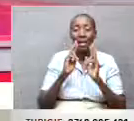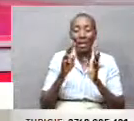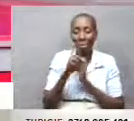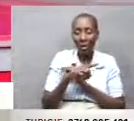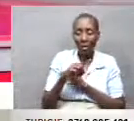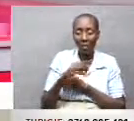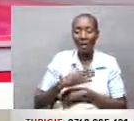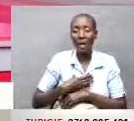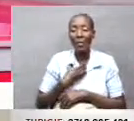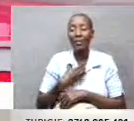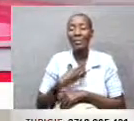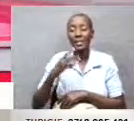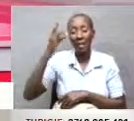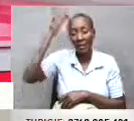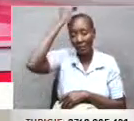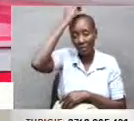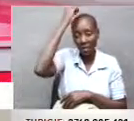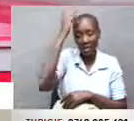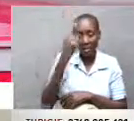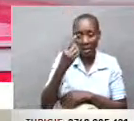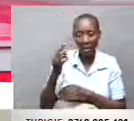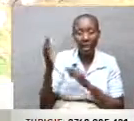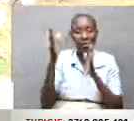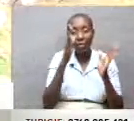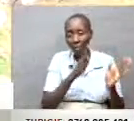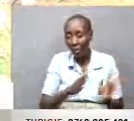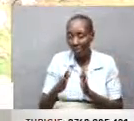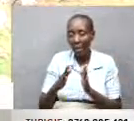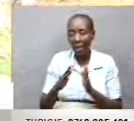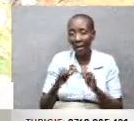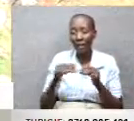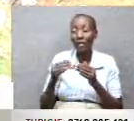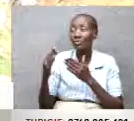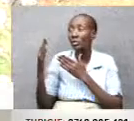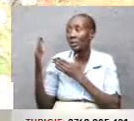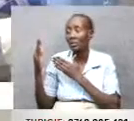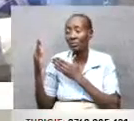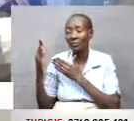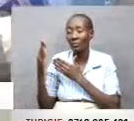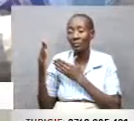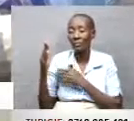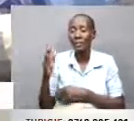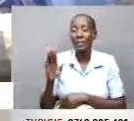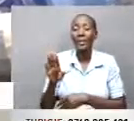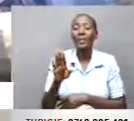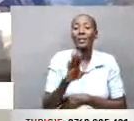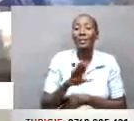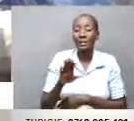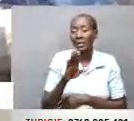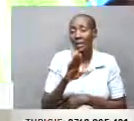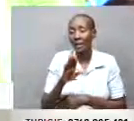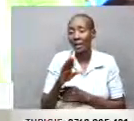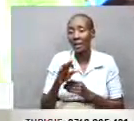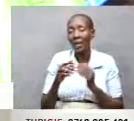huko roaster mine na kutuandalia taarifa ifuatayo. Hapa ni katika kijiji cha Mulombole, eneo la roaster mine